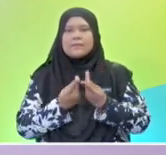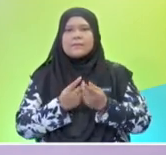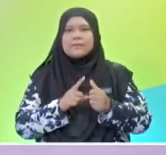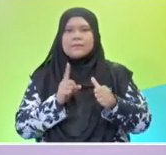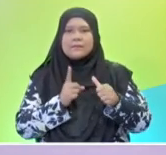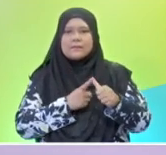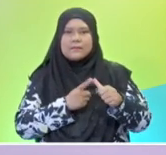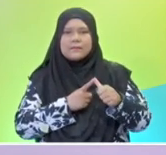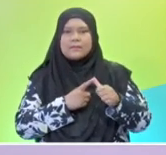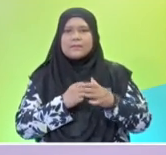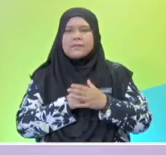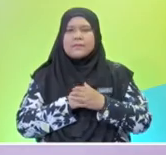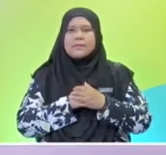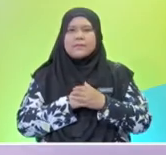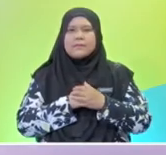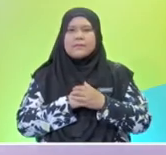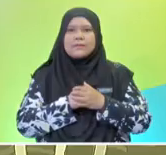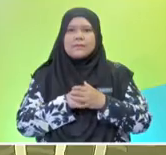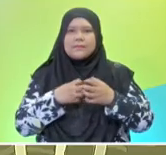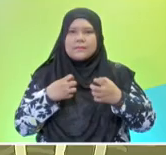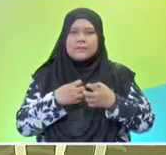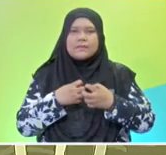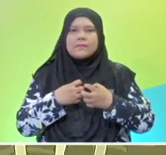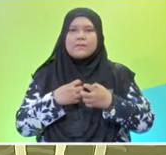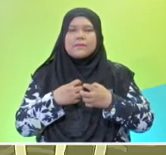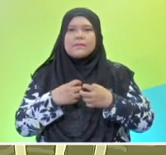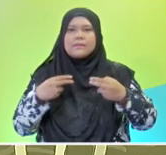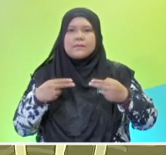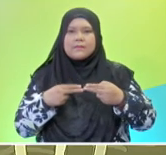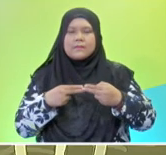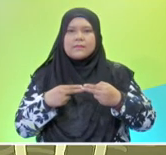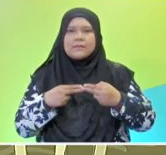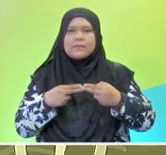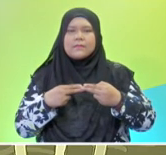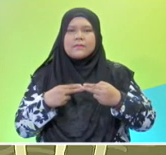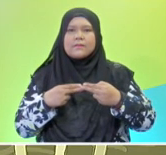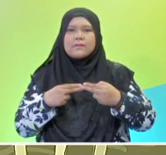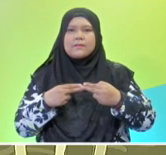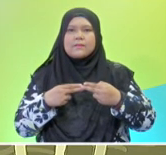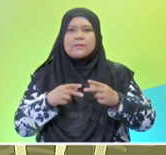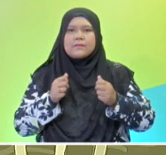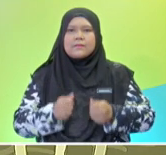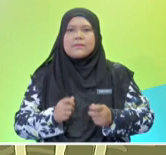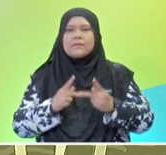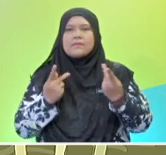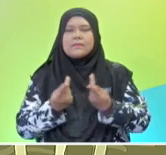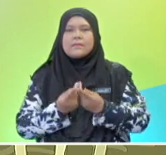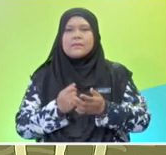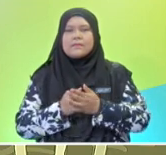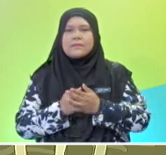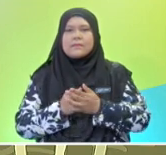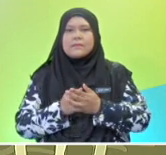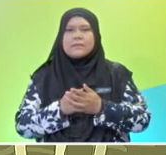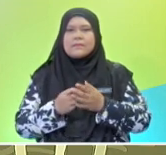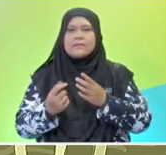Okey, yang pertama. Mengelakkan hubungan silaturahim antara ahli keluarga. Yang kedua, mengelakkan perselisihan